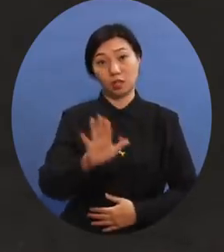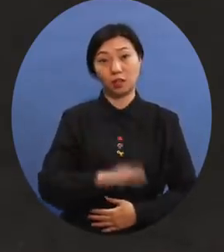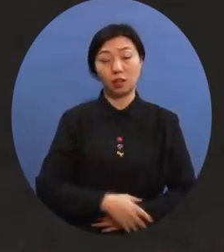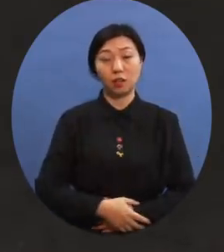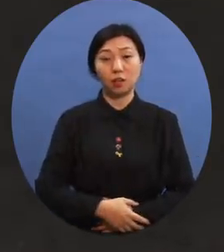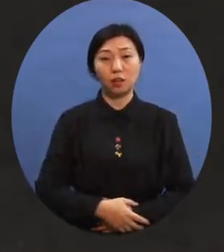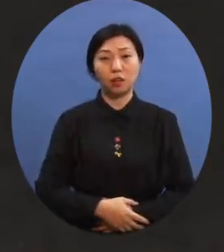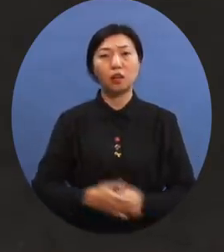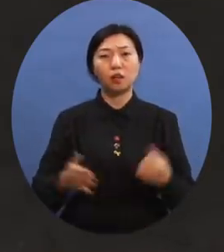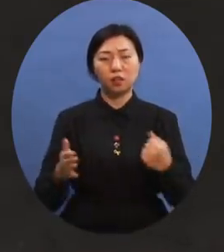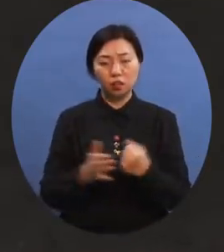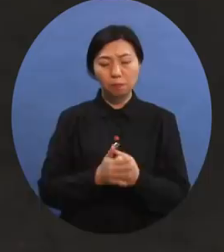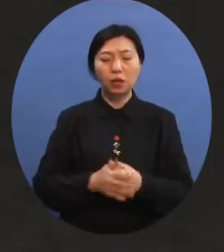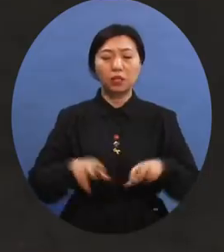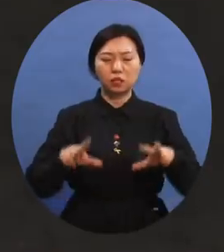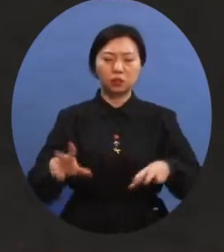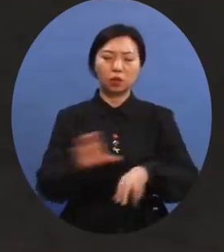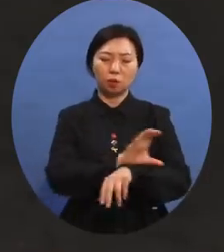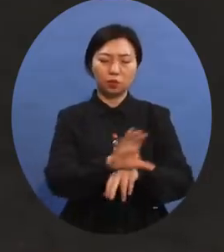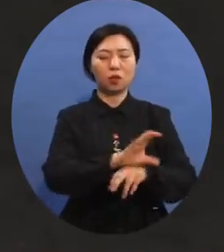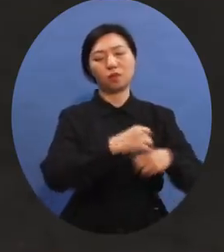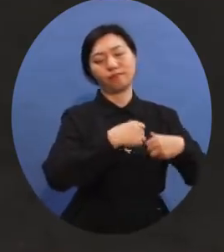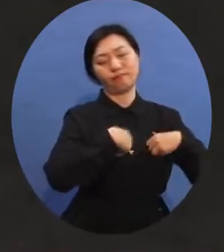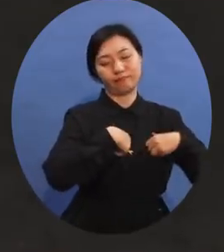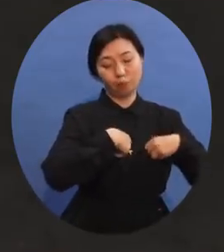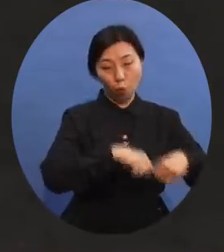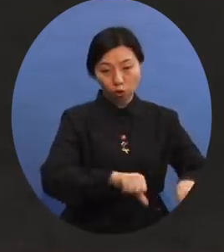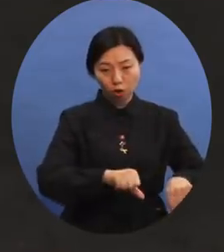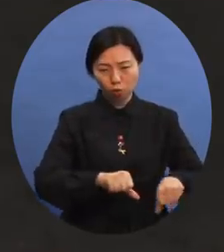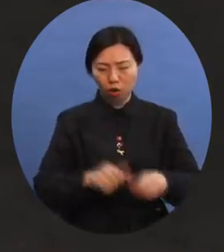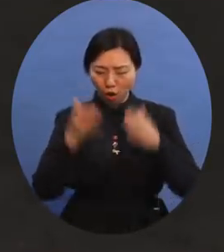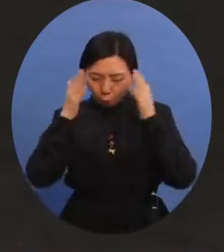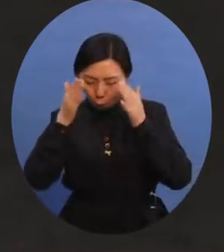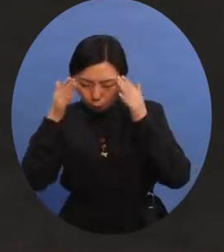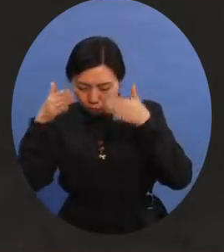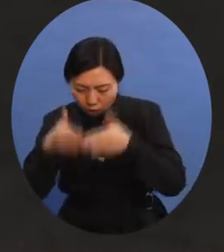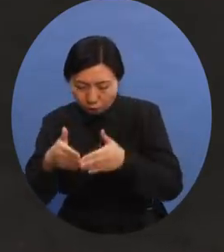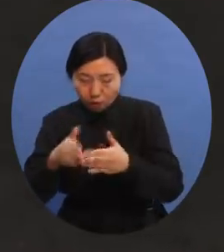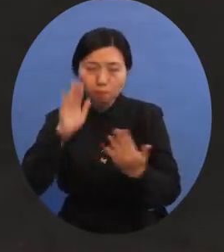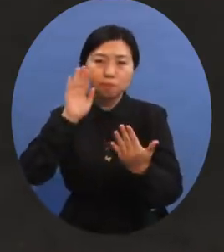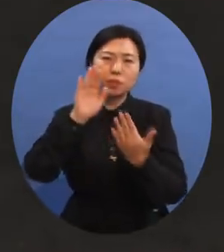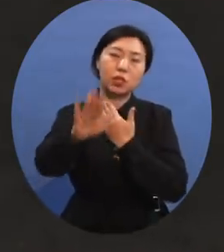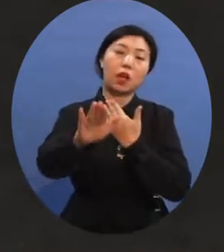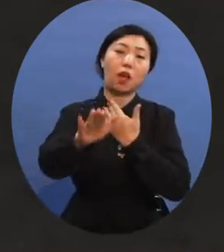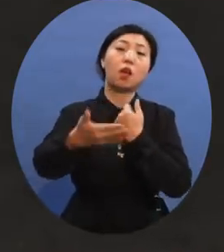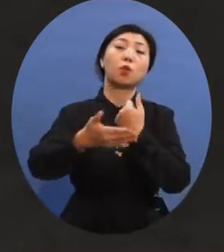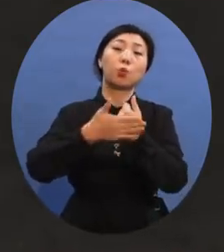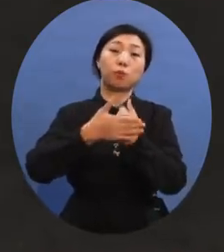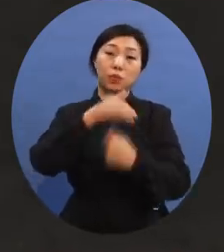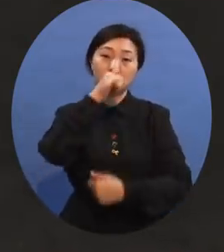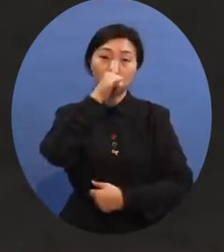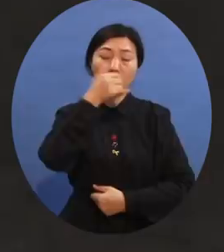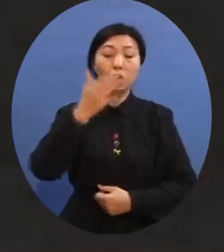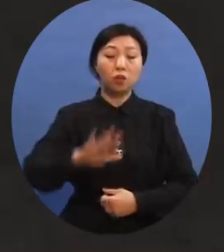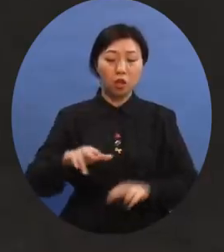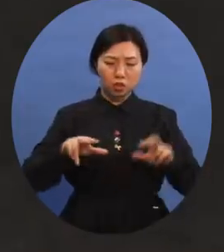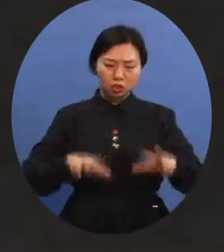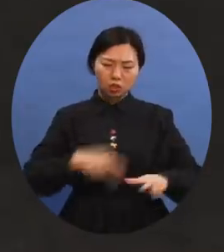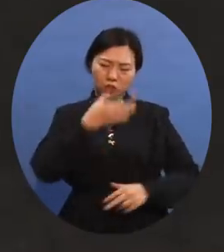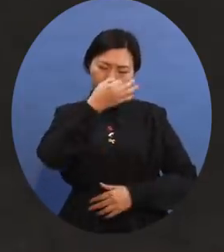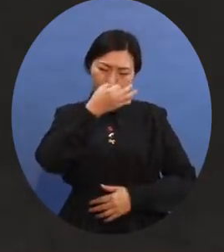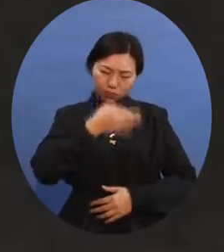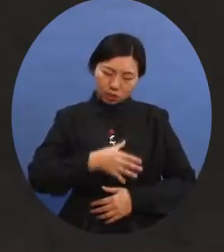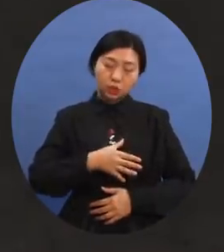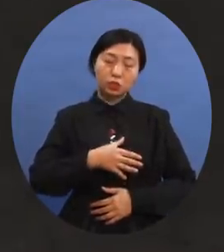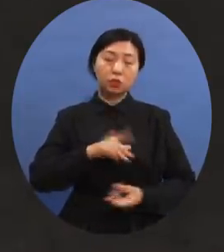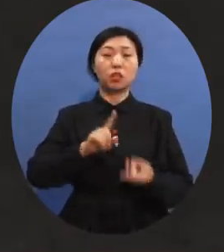그지? 그래서 내가 컴퓨터 게임을 접고 공부를 하면 지금은 힘들지만 미래에 좋다. 그런데 지금